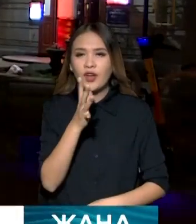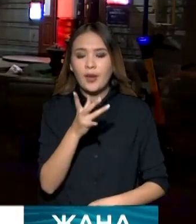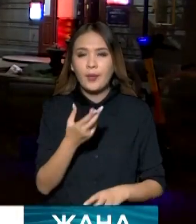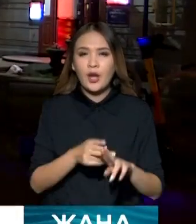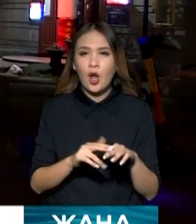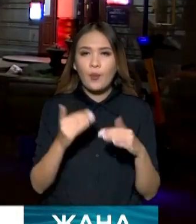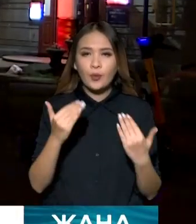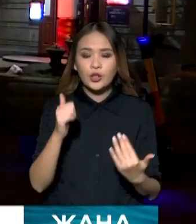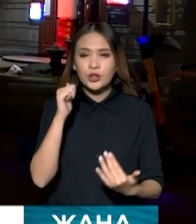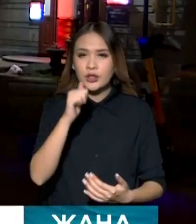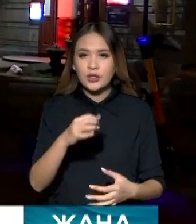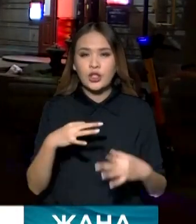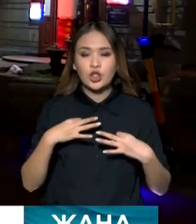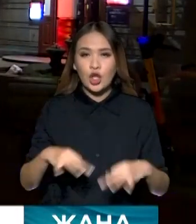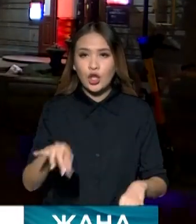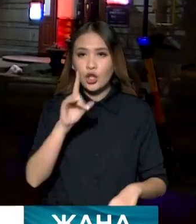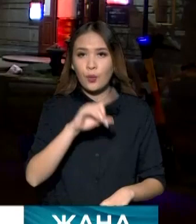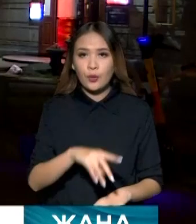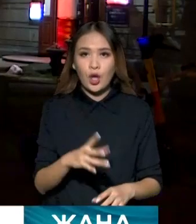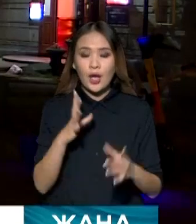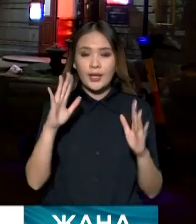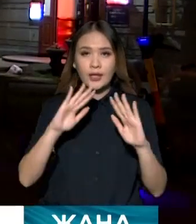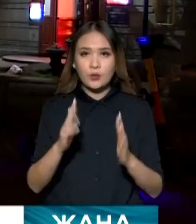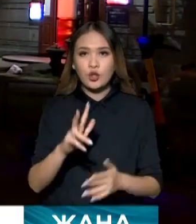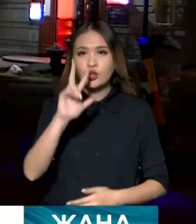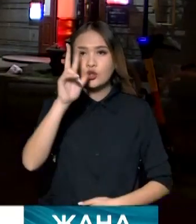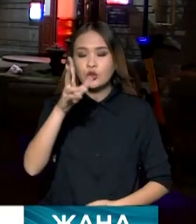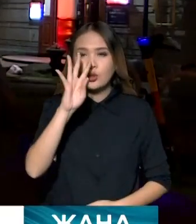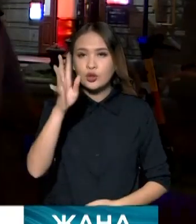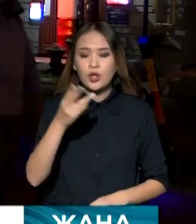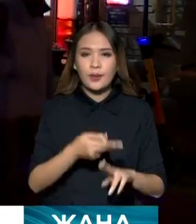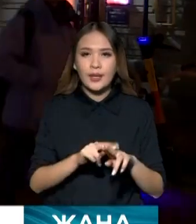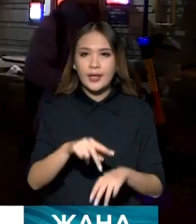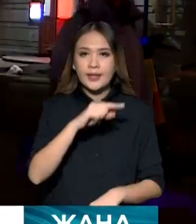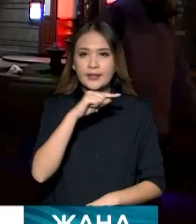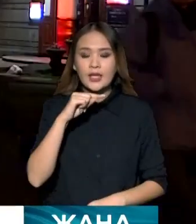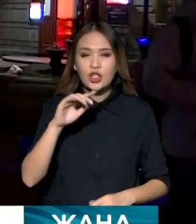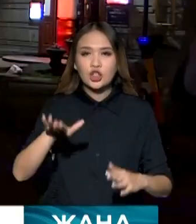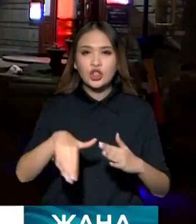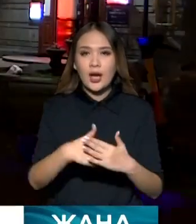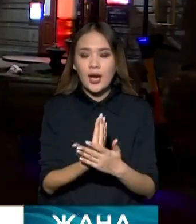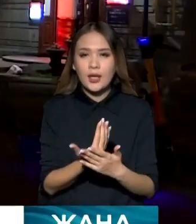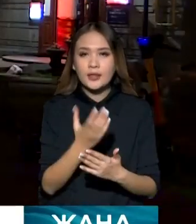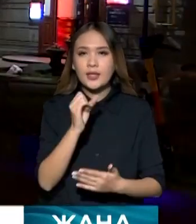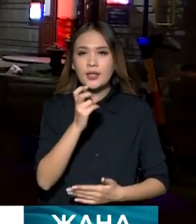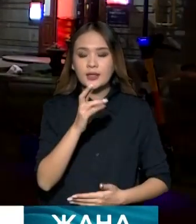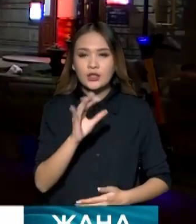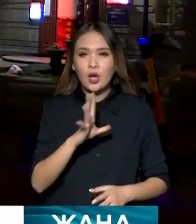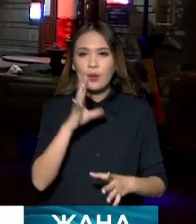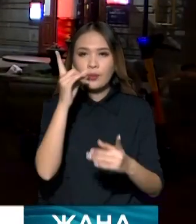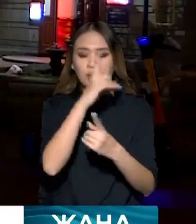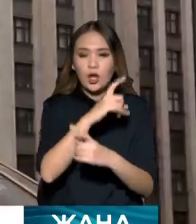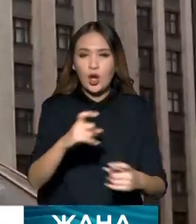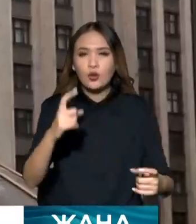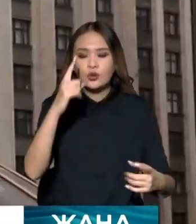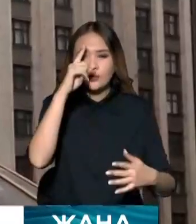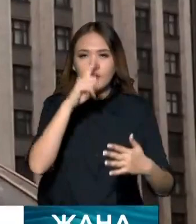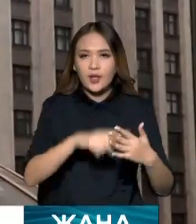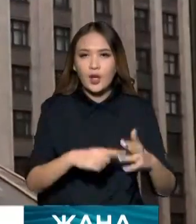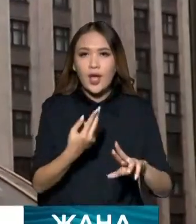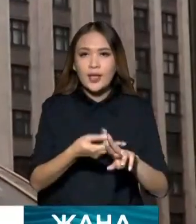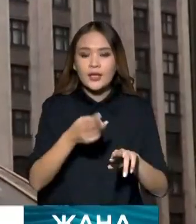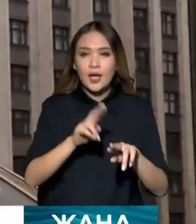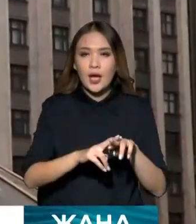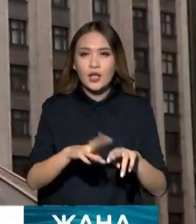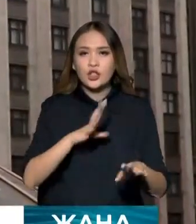бүгін ертең шешіле қоймайды. Кем дегенде 3-4 жыл кетеді. Жуырда Ресейге қарсы жаңа санкциялар жарияланады деп ойлаймын. Ресейдің жалпы ішкі